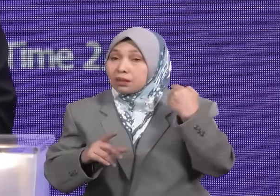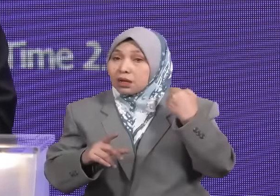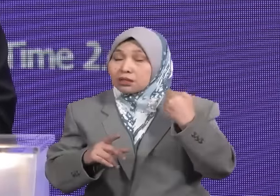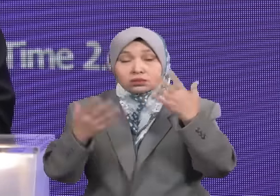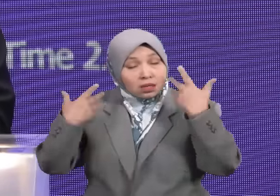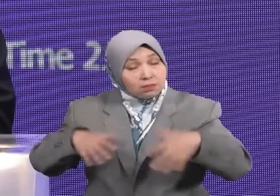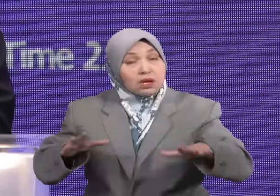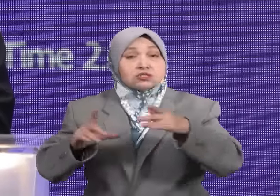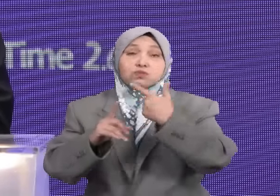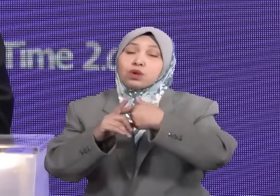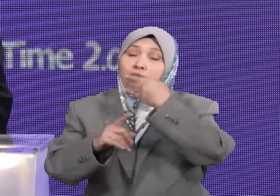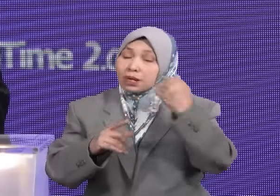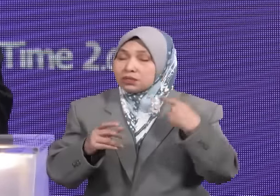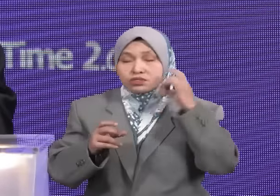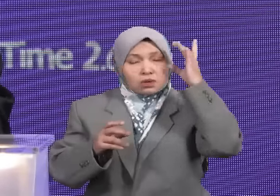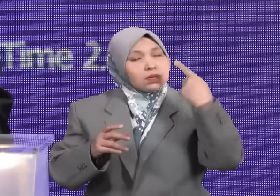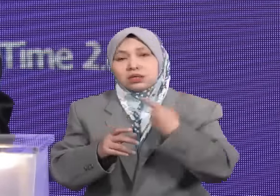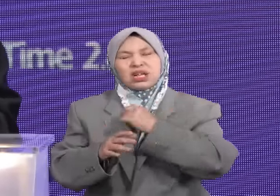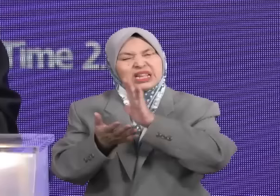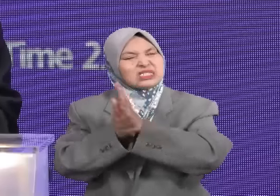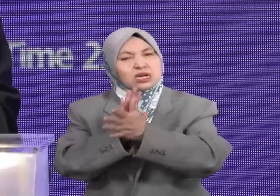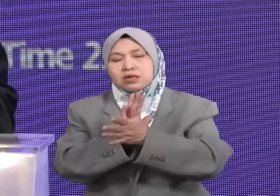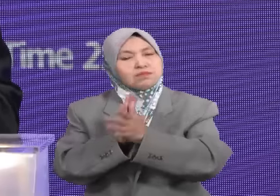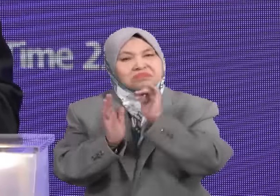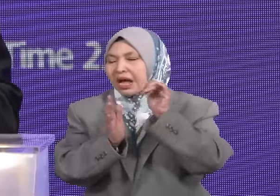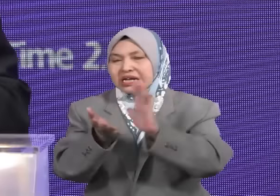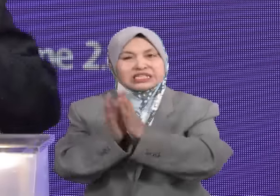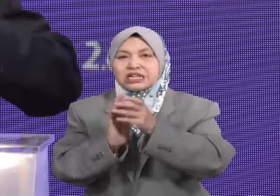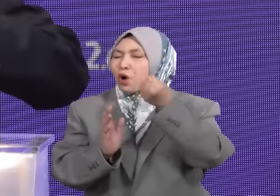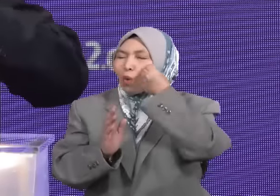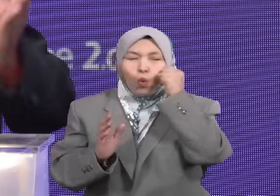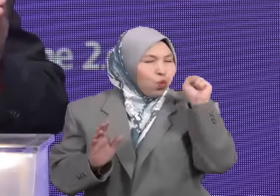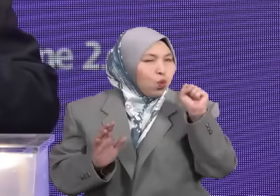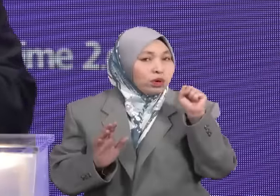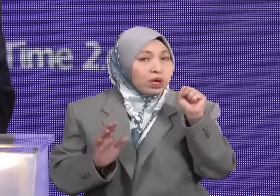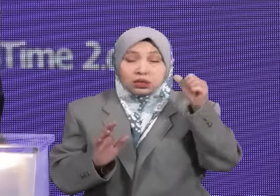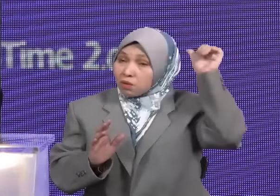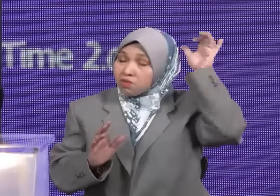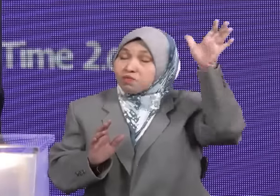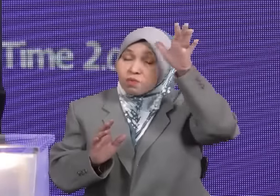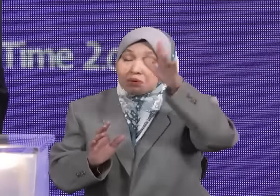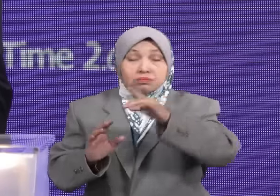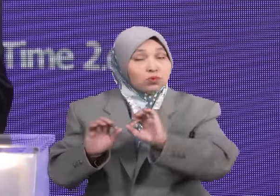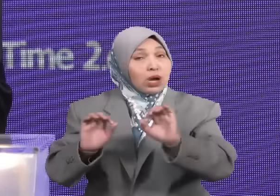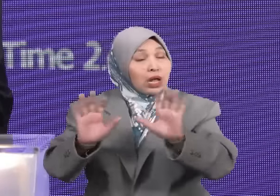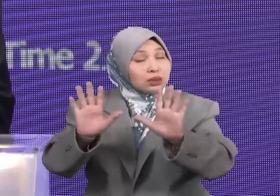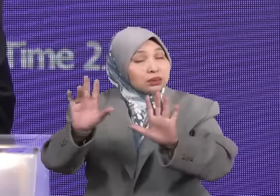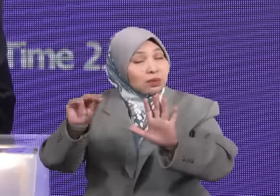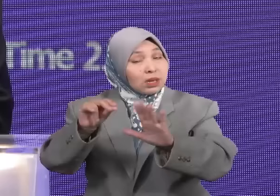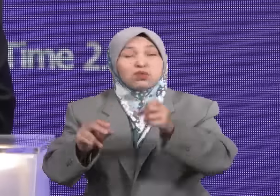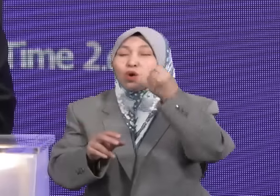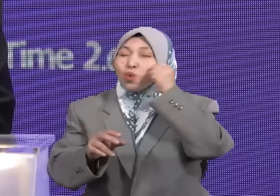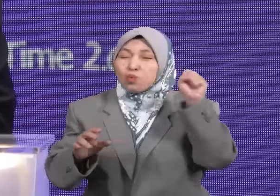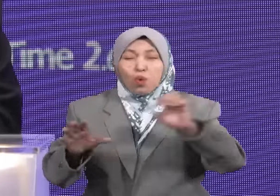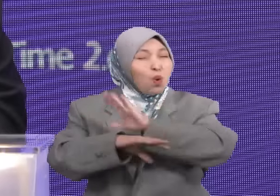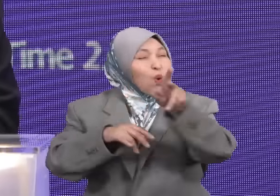bulan Ramadan, insya-Allah kita tidak mungkin menjadi kufur, Ustaz. Ya, bukan kafir, ya. Kafir itu menjadi luar Islam, tapi kufur kepada segala